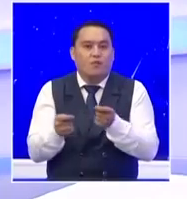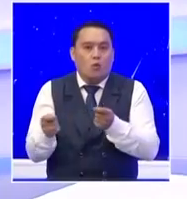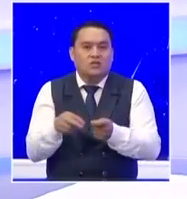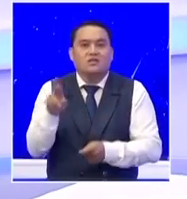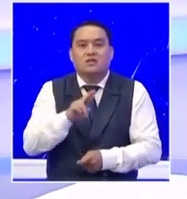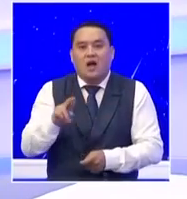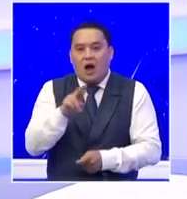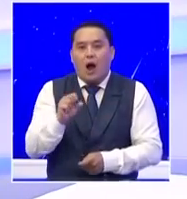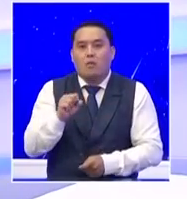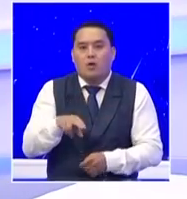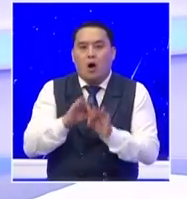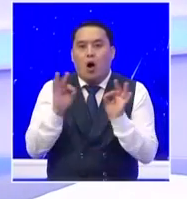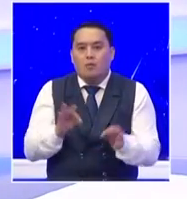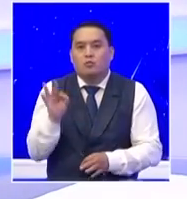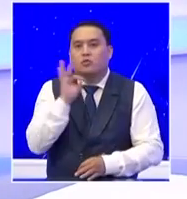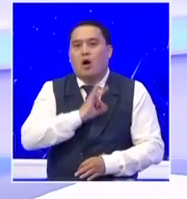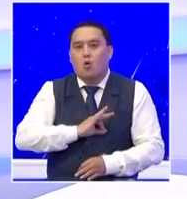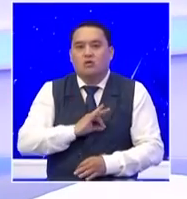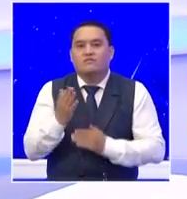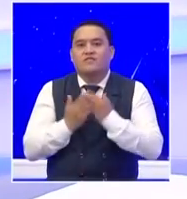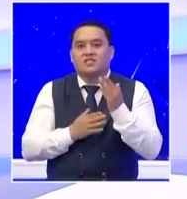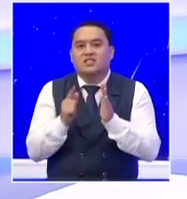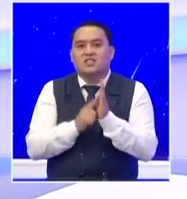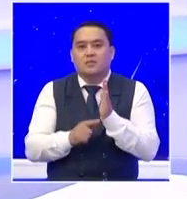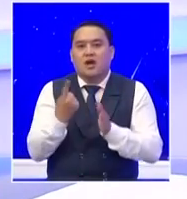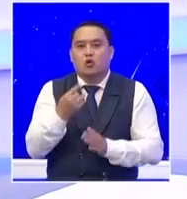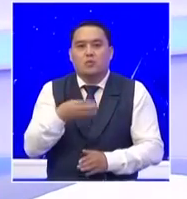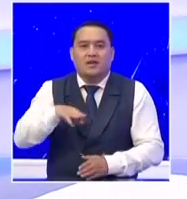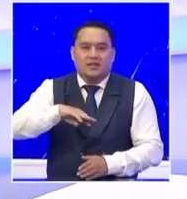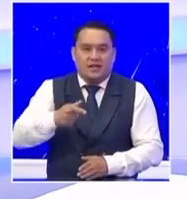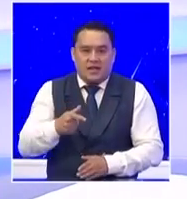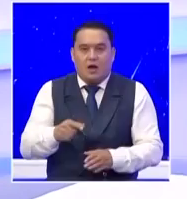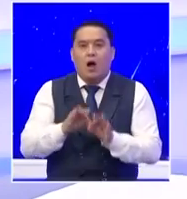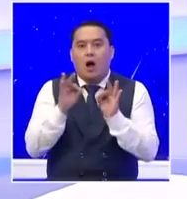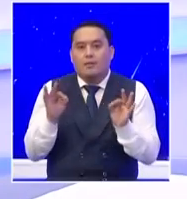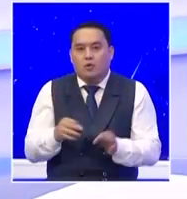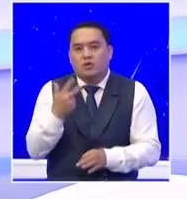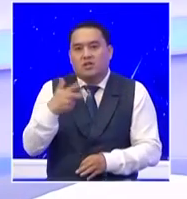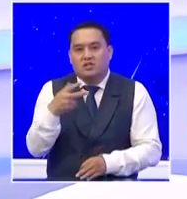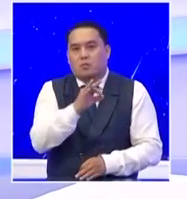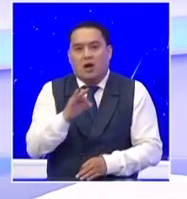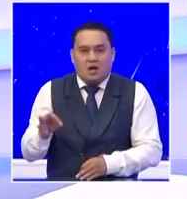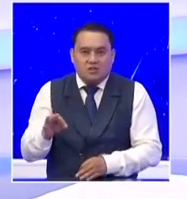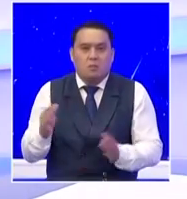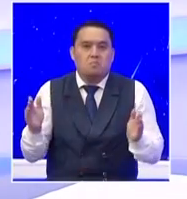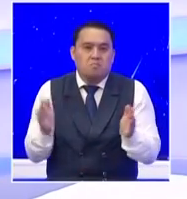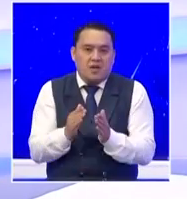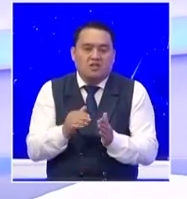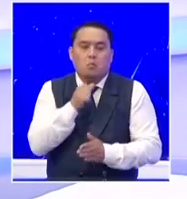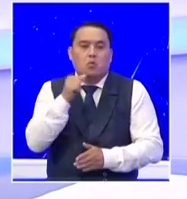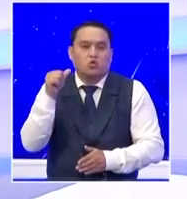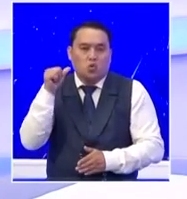за январь-апрель объемы доходов составили свыше 71 миллиарда тенге. Это более чем на 30% меньше, чем